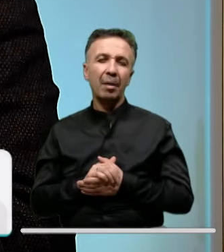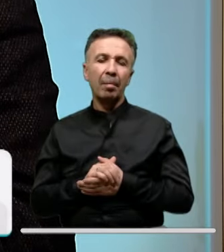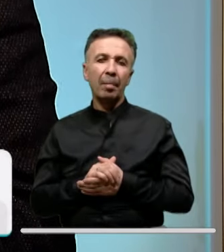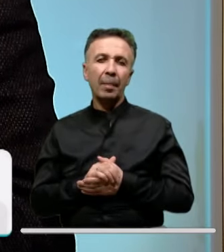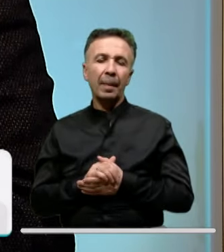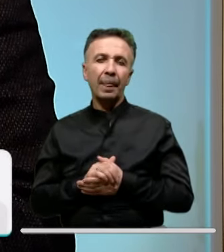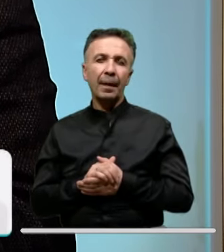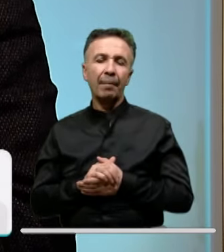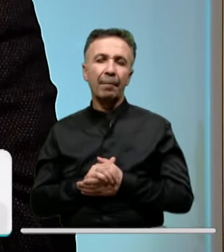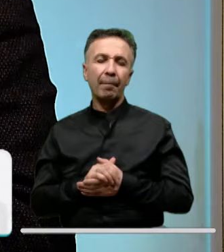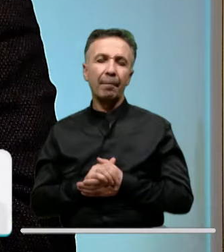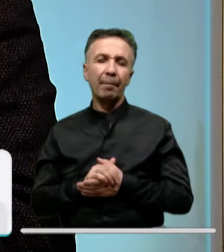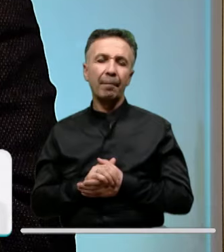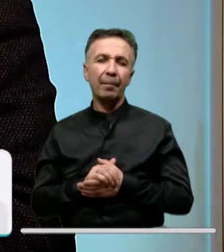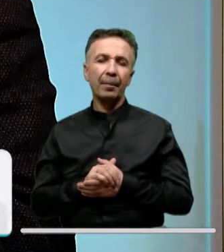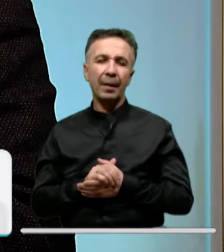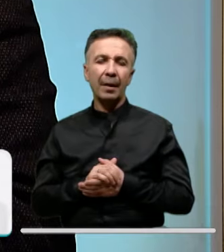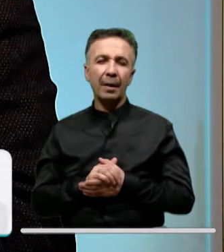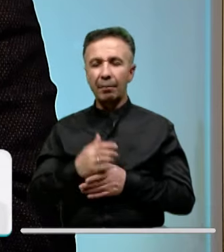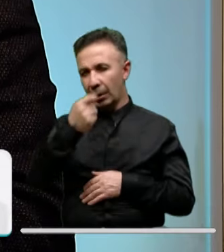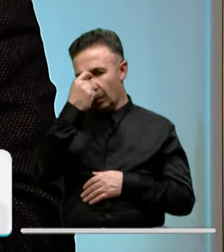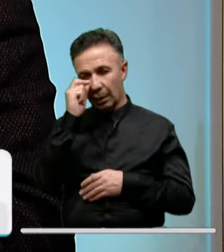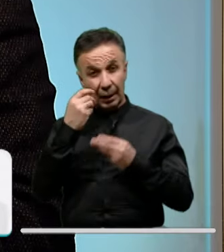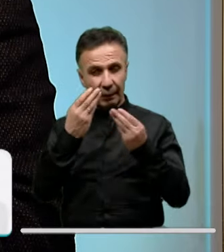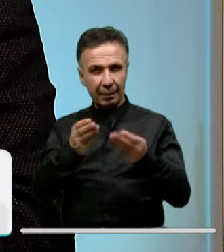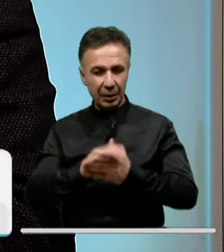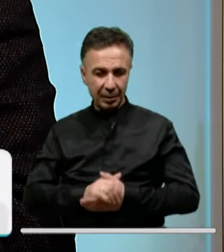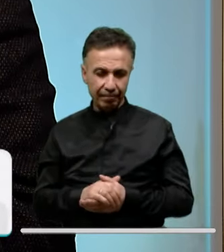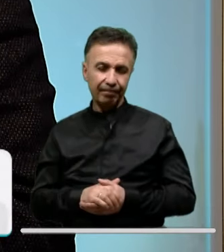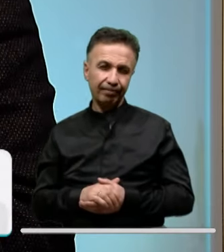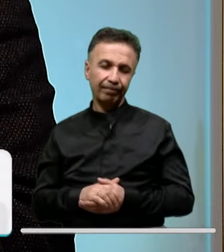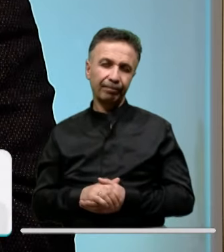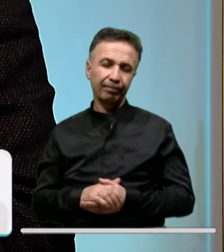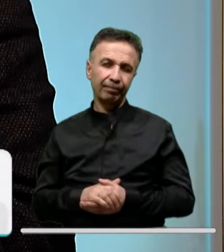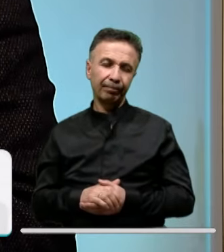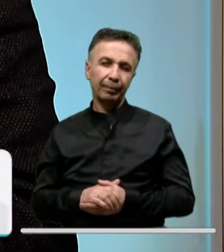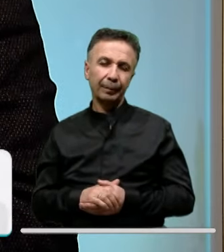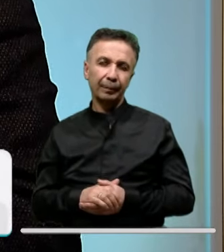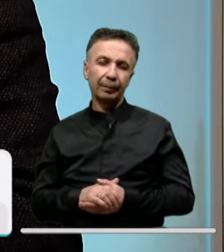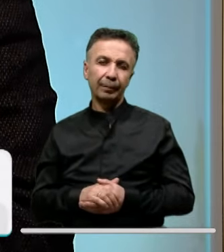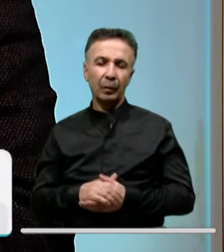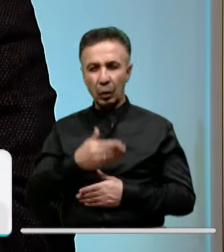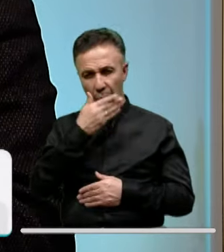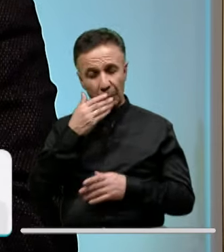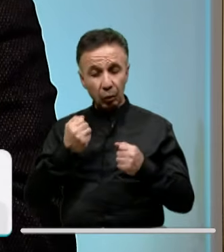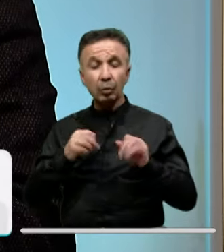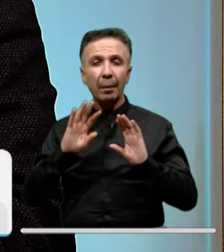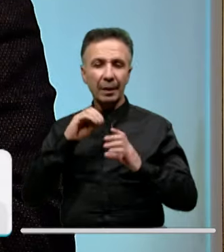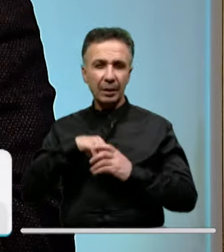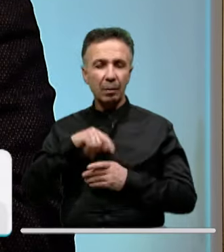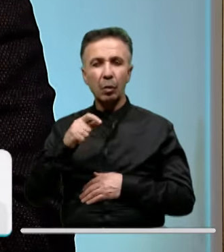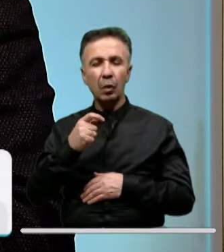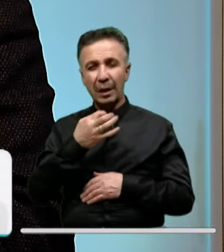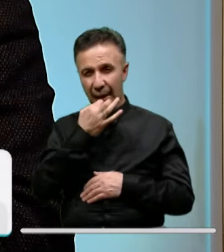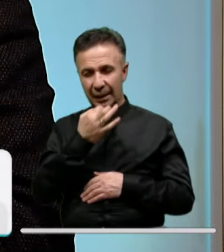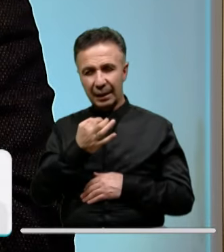Belli durumlarla karşı karşıya kaldığımızda kolaylaştırıcı prensipler, yani ruhsatlar vardır oruç tutmamak için. Bu ruhsatlar